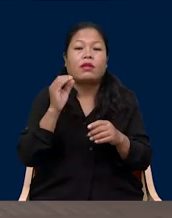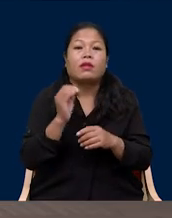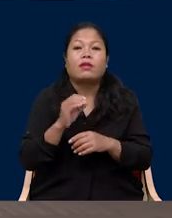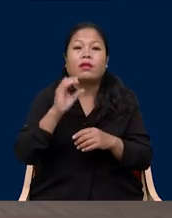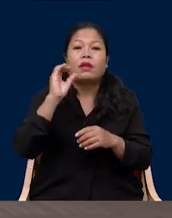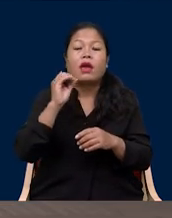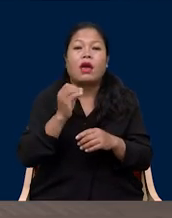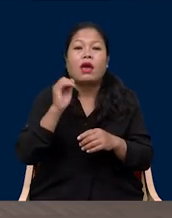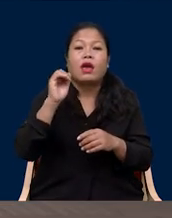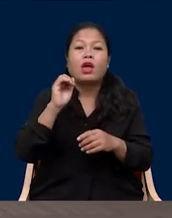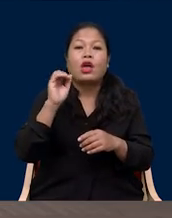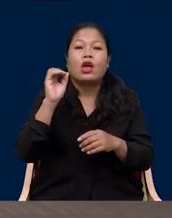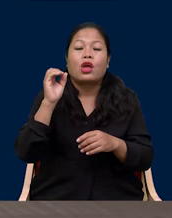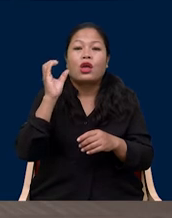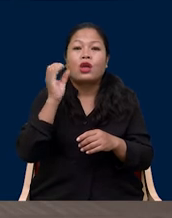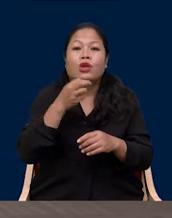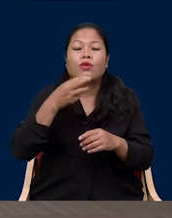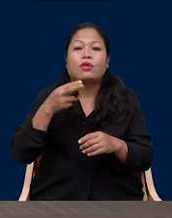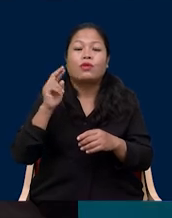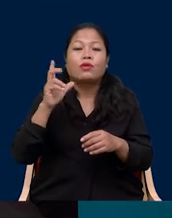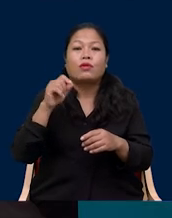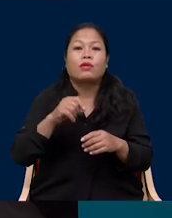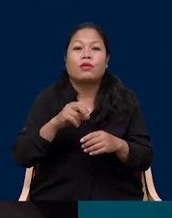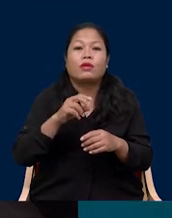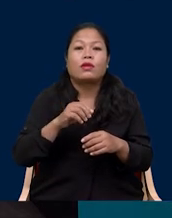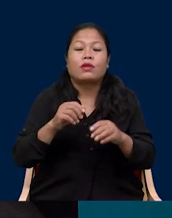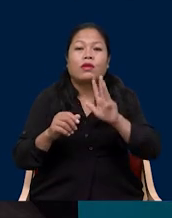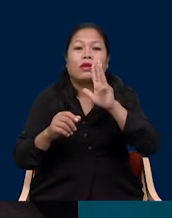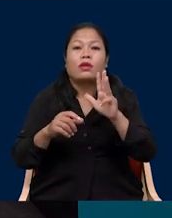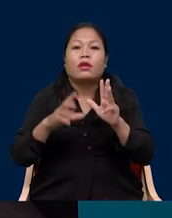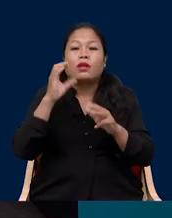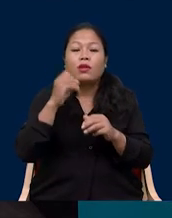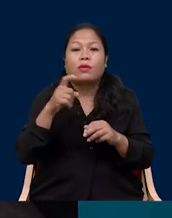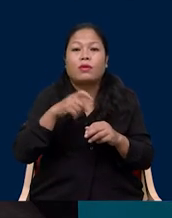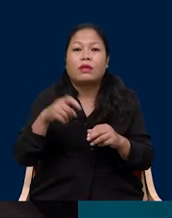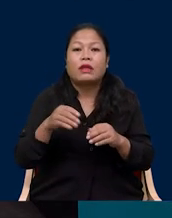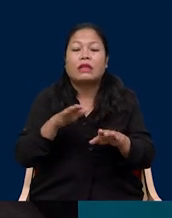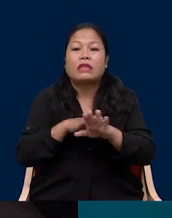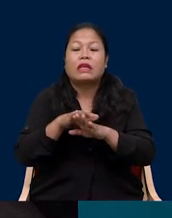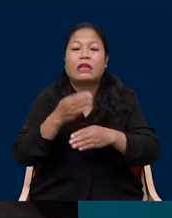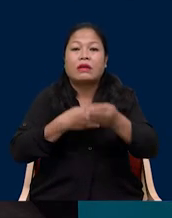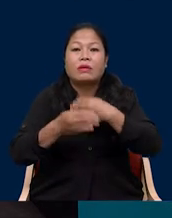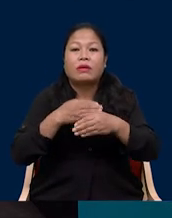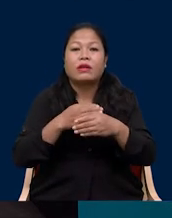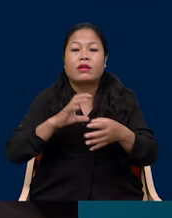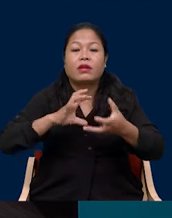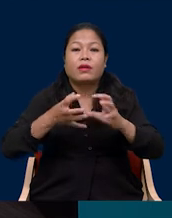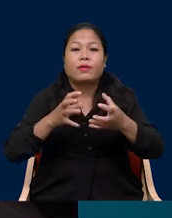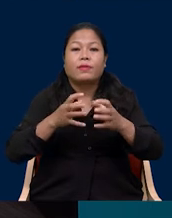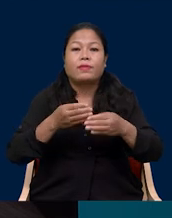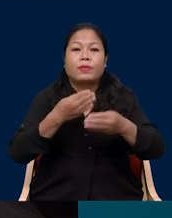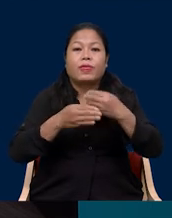म आयुषाजीतर्फ लाग्न चाहे, अब अहिले 90%भन्दा धेरै व्यवसायले कम्पनीको सफलताका